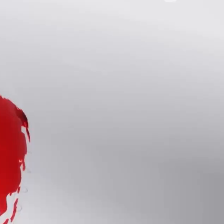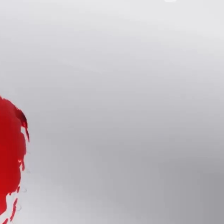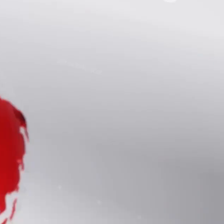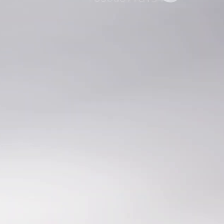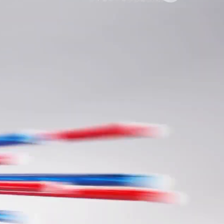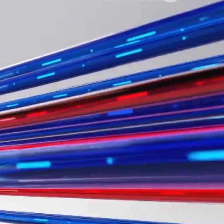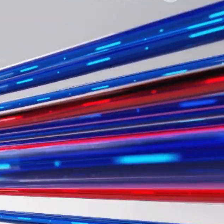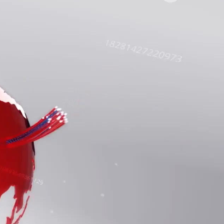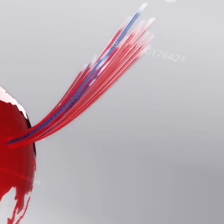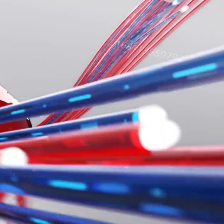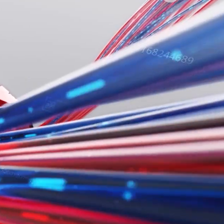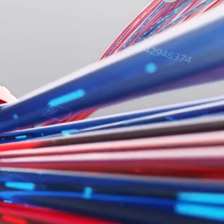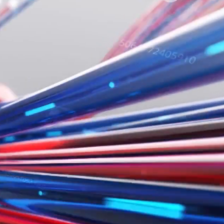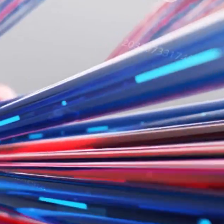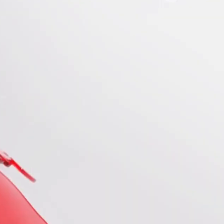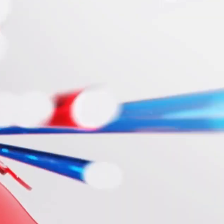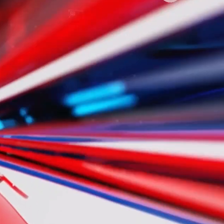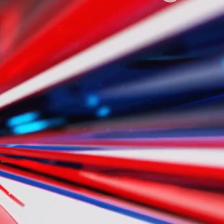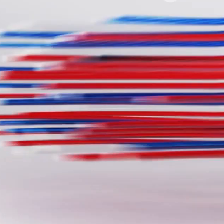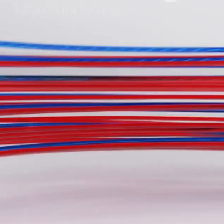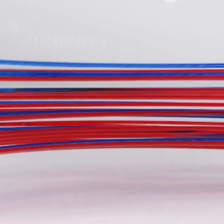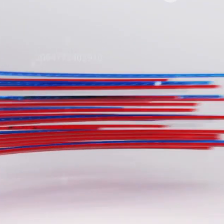Υπότιτλοι AUTHORWAVE